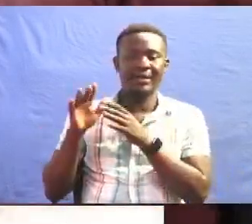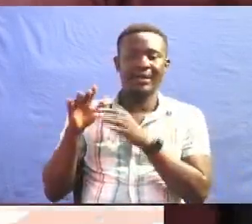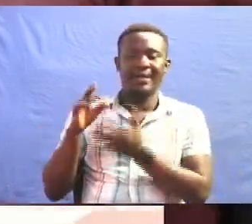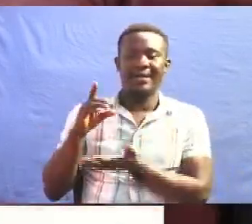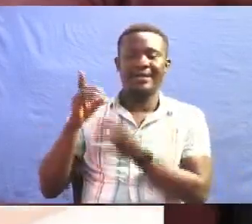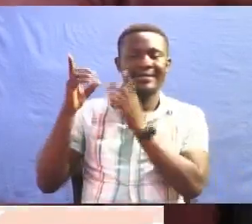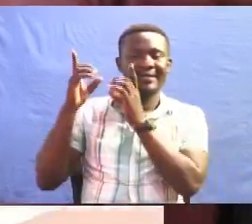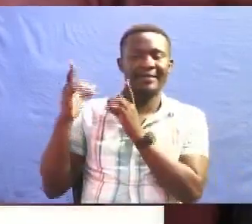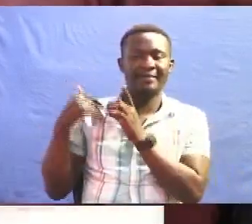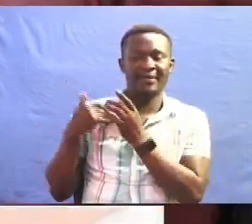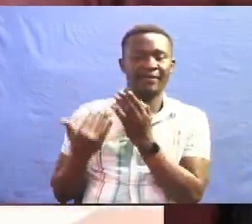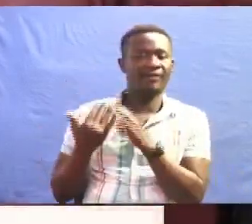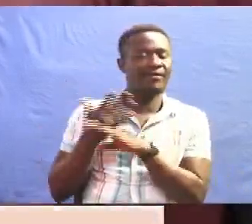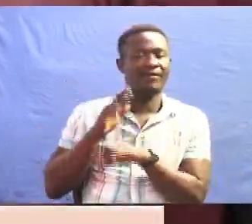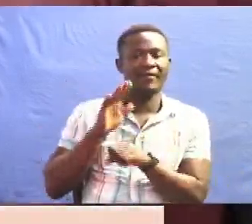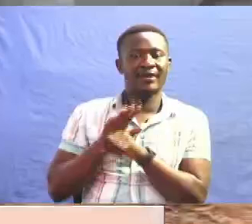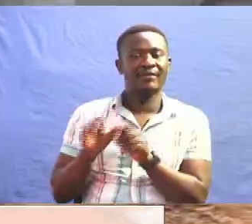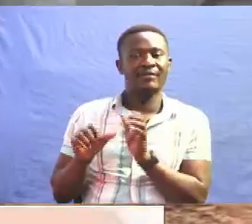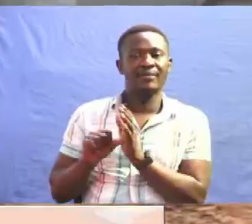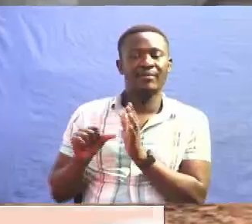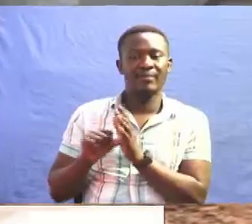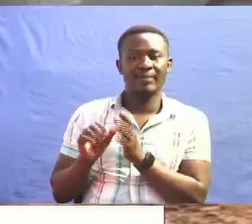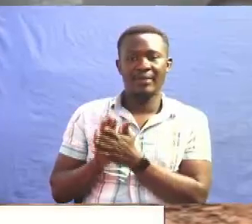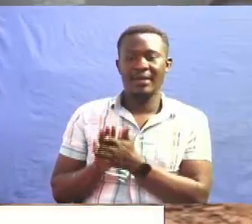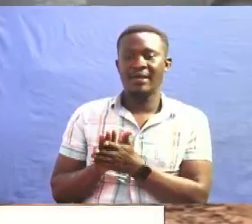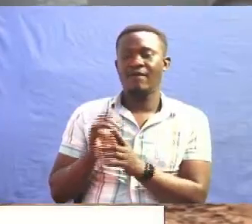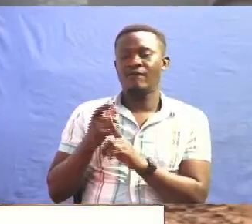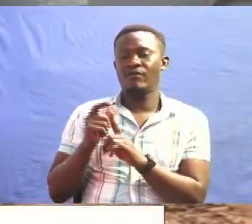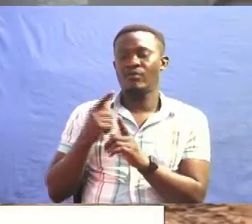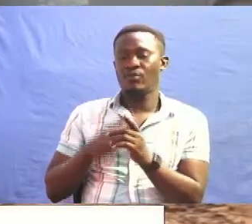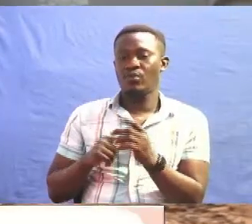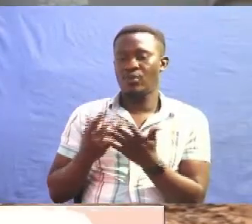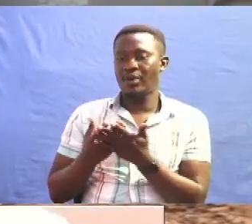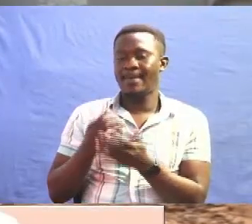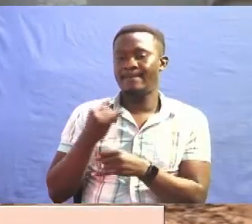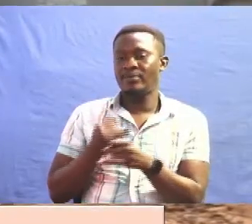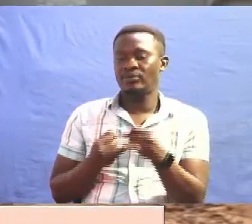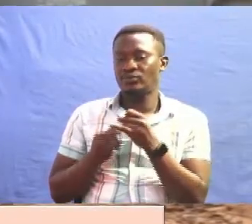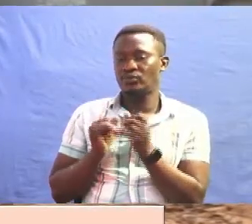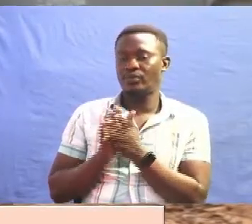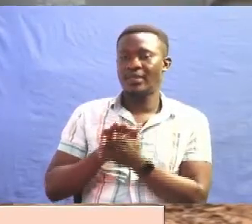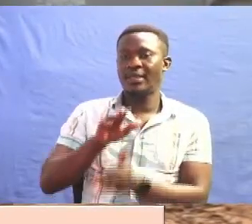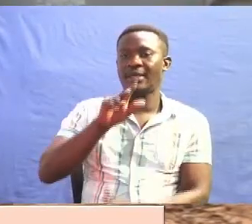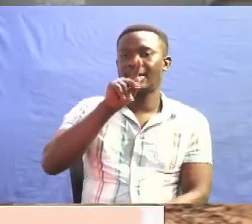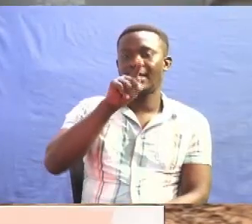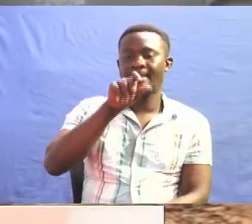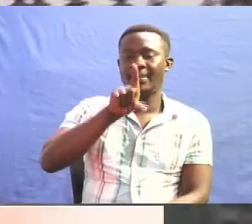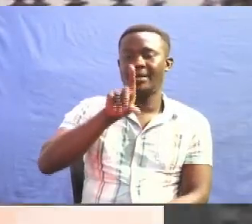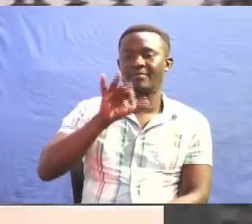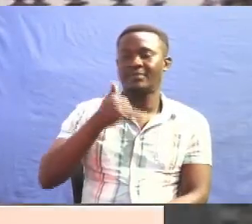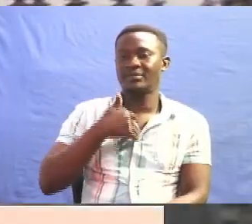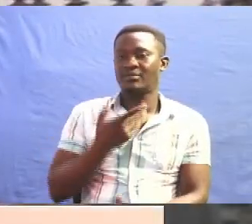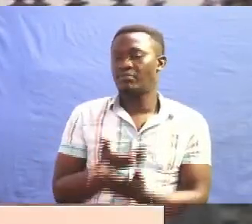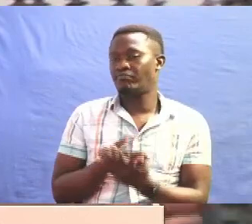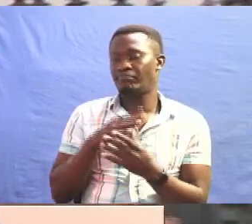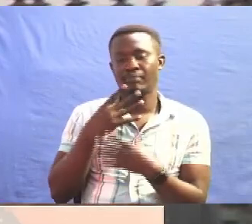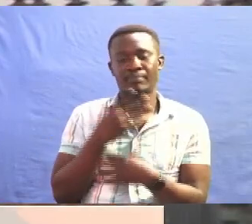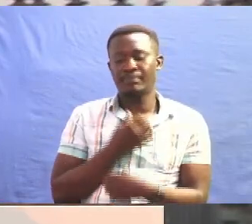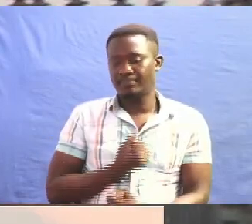wamekuwa wakipitia masaibu chungu mzima kutokana na miundombinu dhaifu ya KPLC iliyozoeka. Hizi